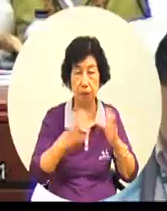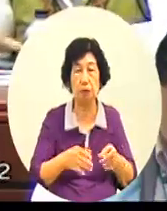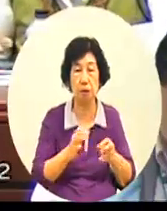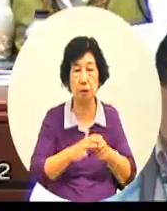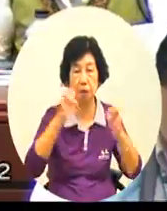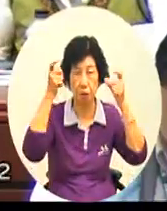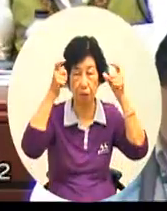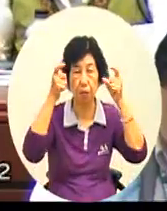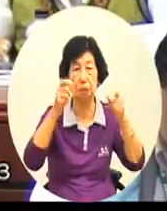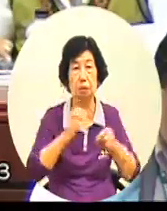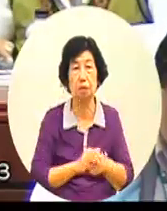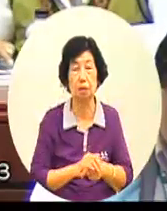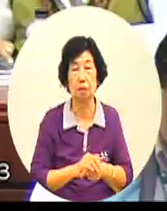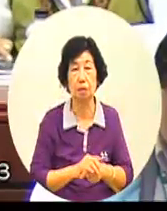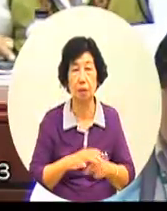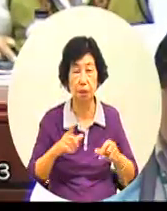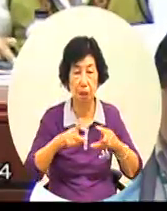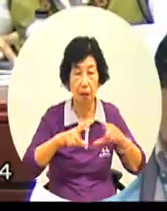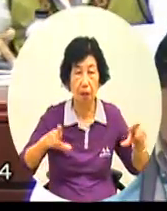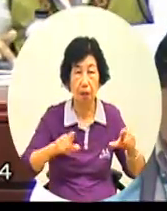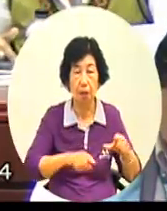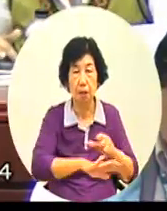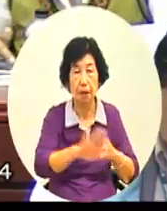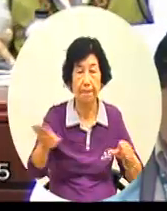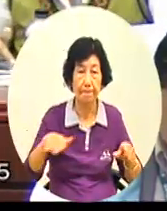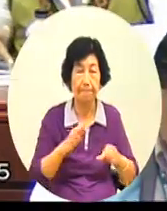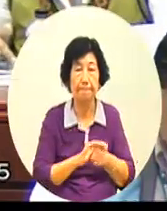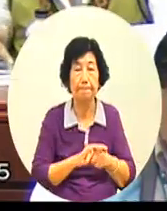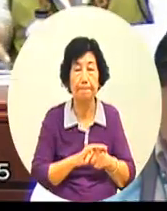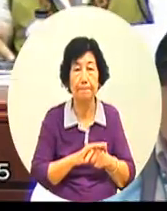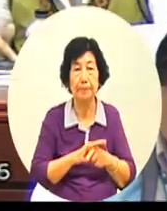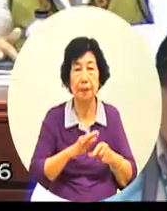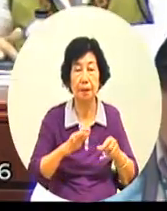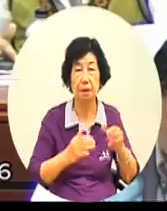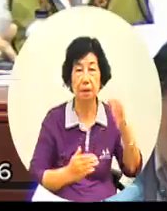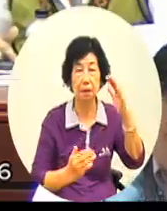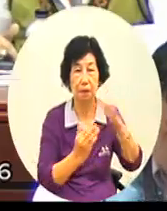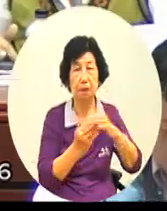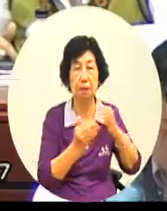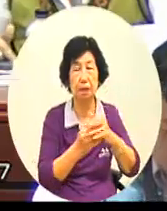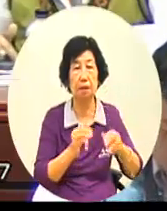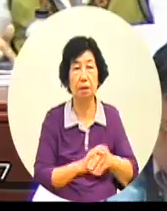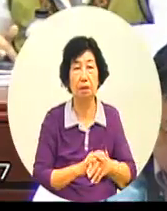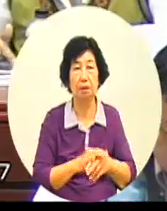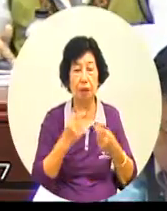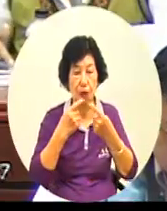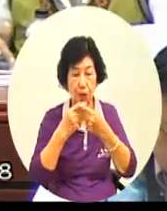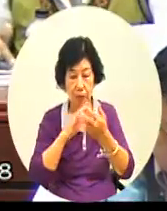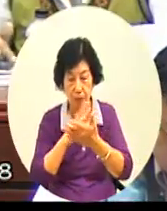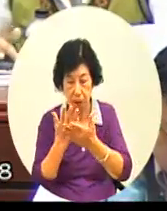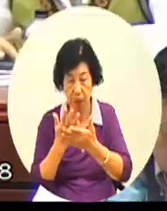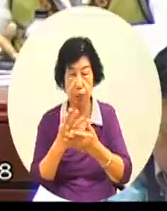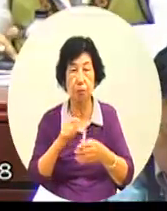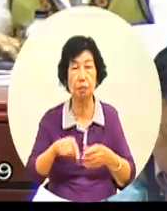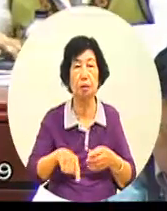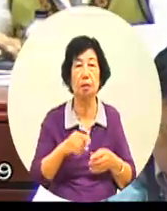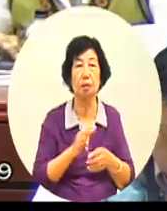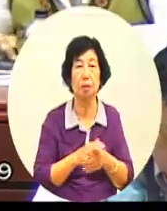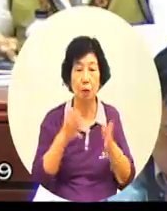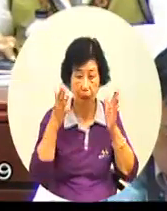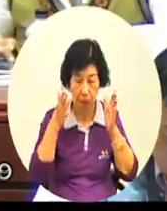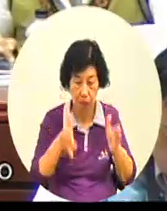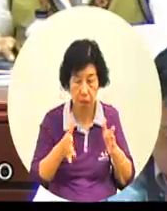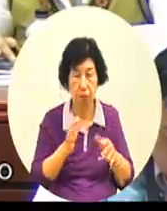们大坪顶的地点，那由我们的秘书长来主持。那确实秘书长看过以后，对土地的部分有疑